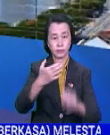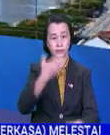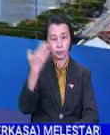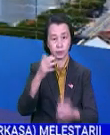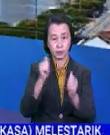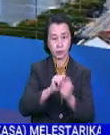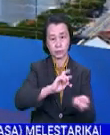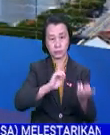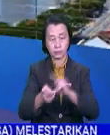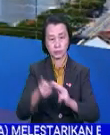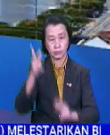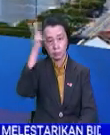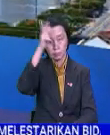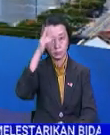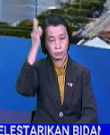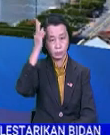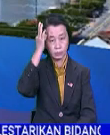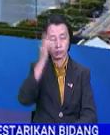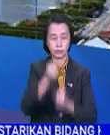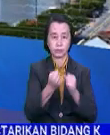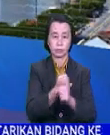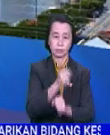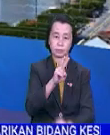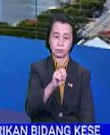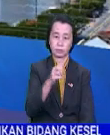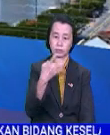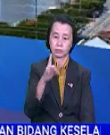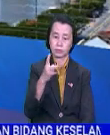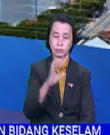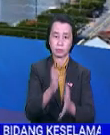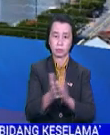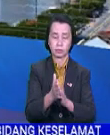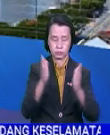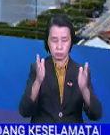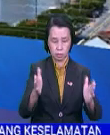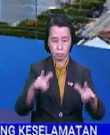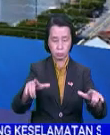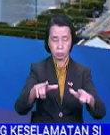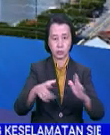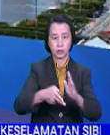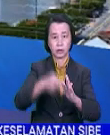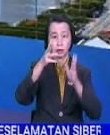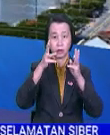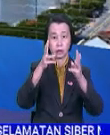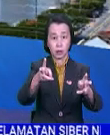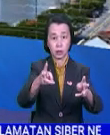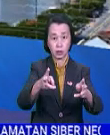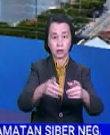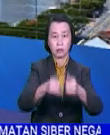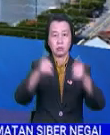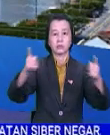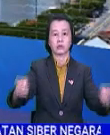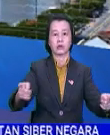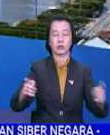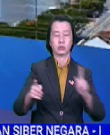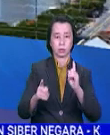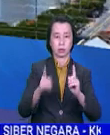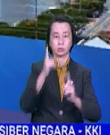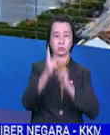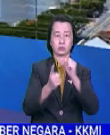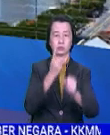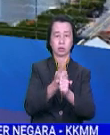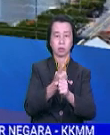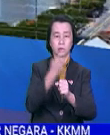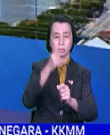peralihan kerajaan persekutuan pada tahun 2018 mengakibatkan tempo pelaksanaan debu rayapen Borneo dipanjangkan kepada satu